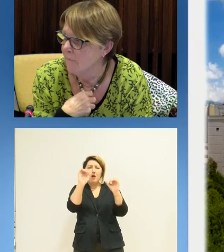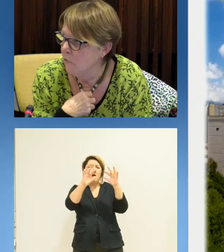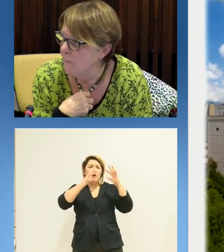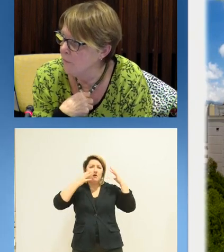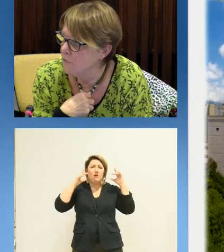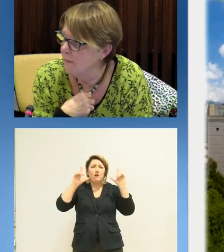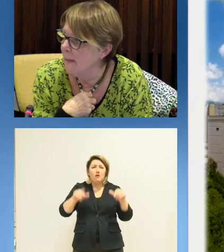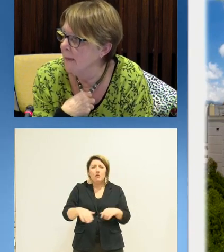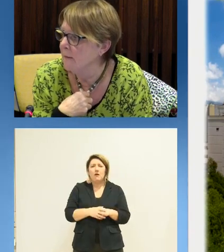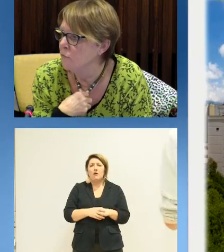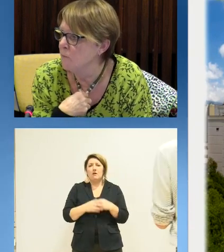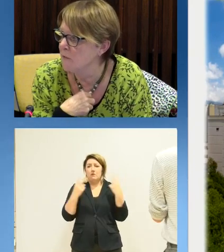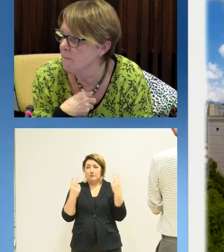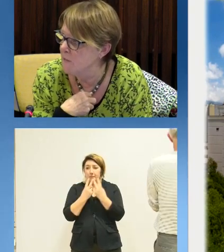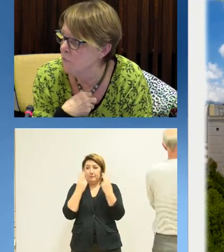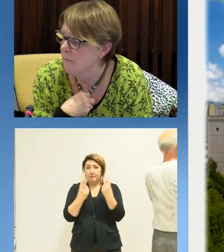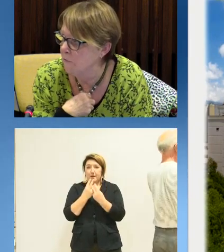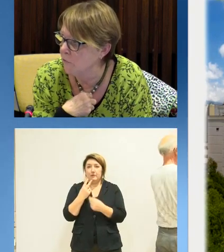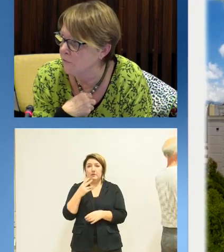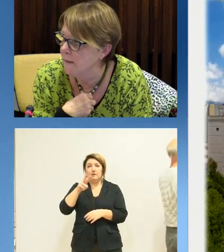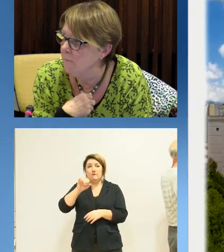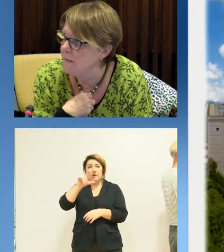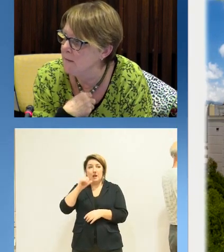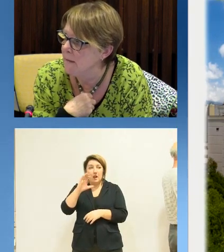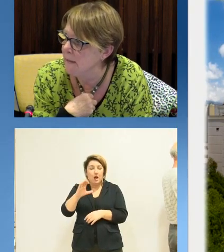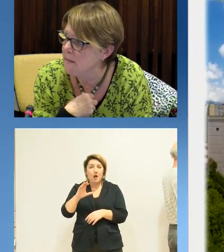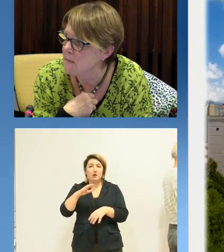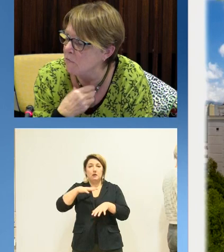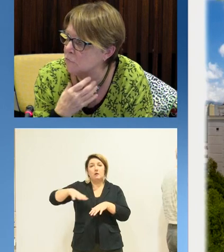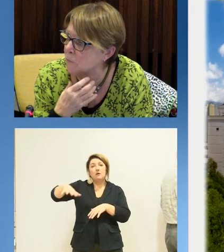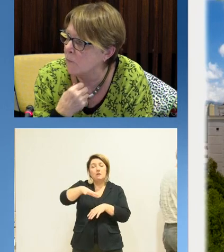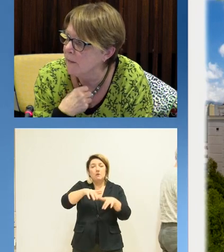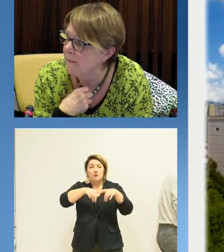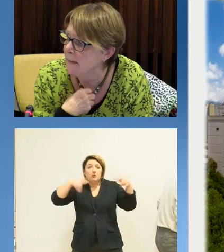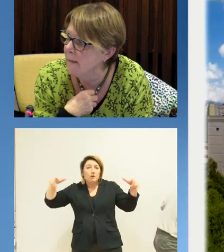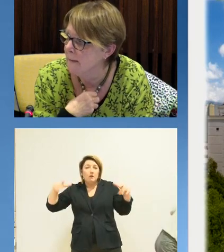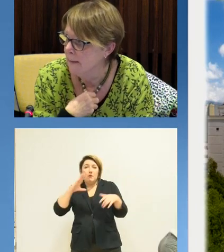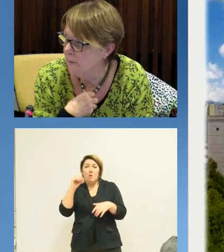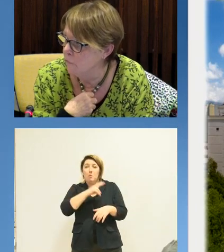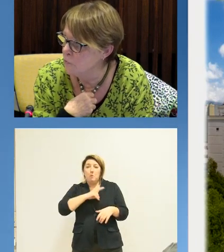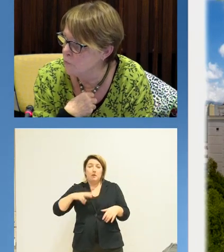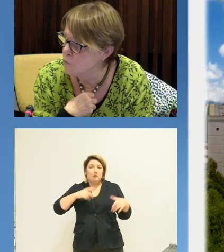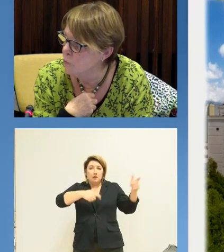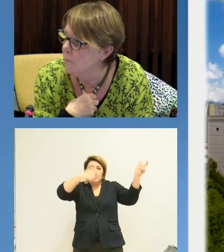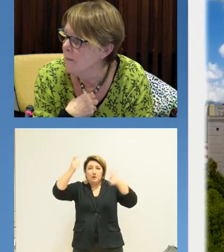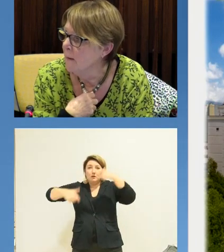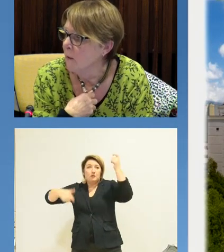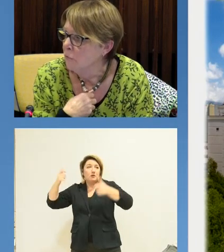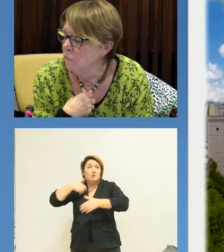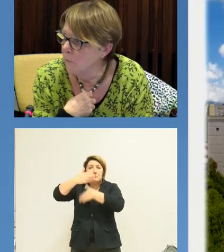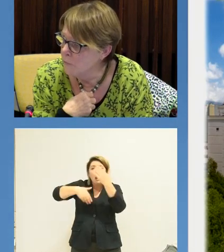avec le parc jean verlhac des logements spacieux bien orienté une mixité existantes de copropriétaires et de logements sociaux